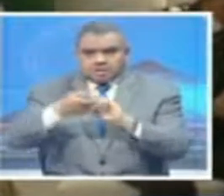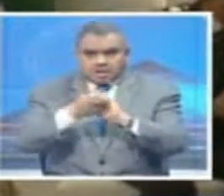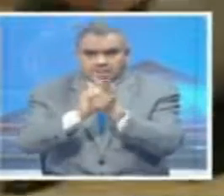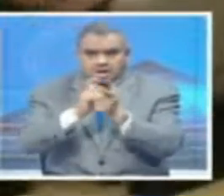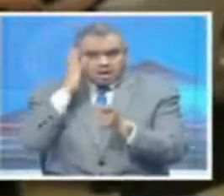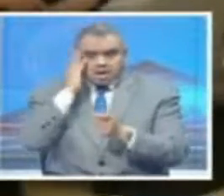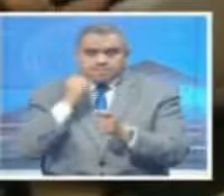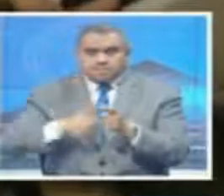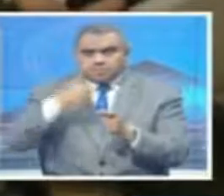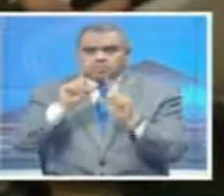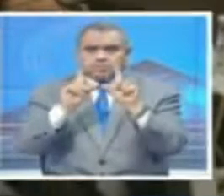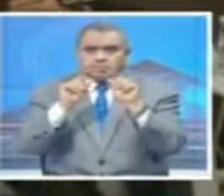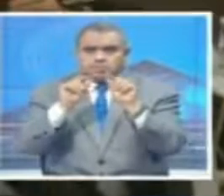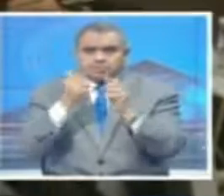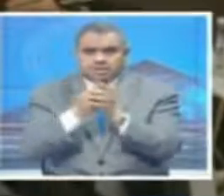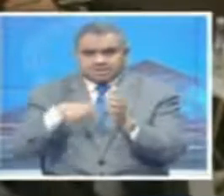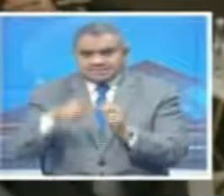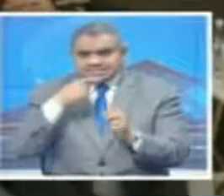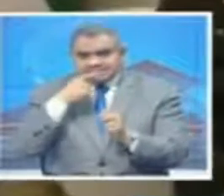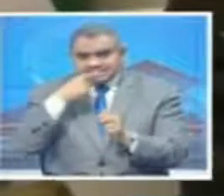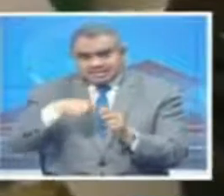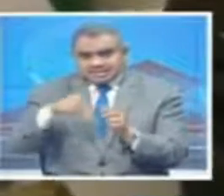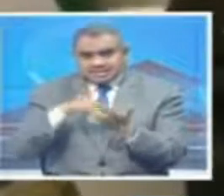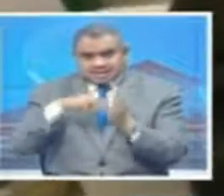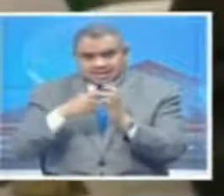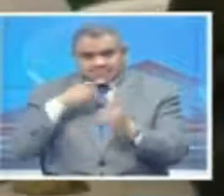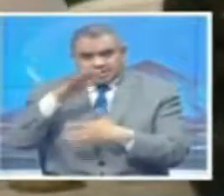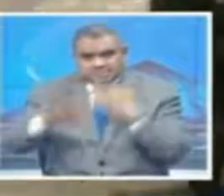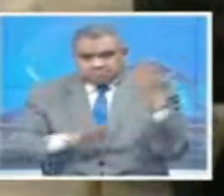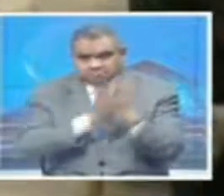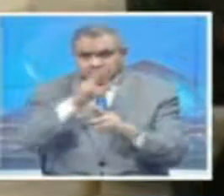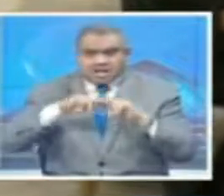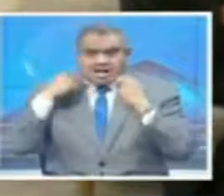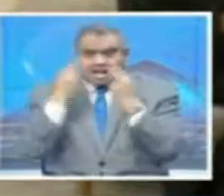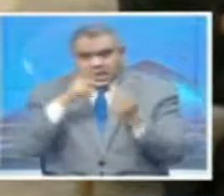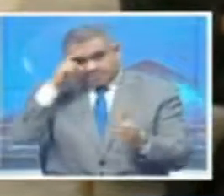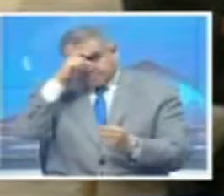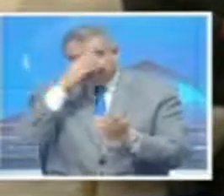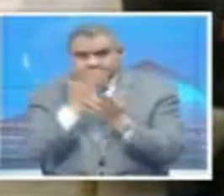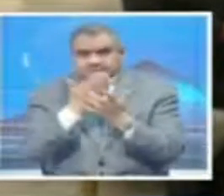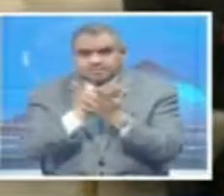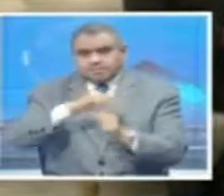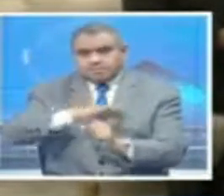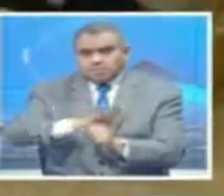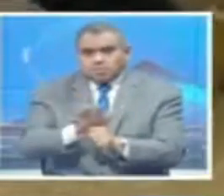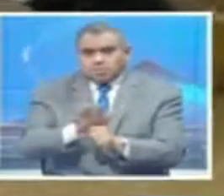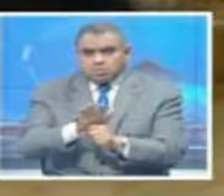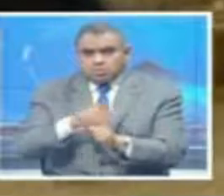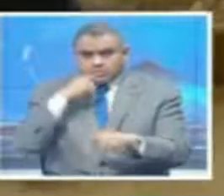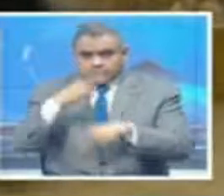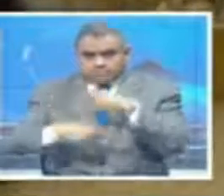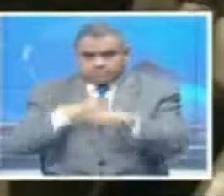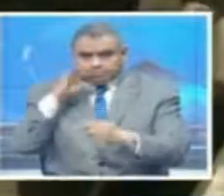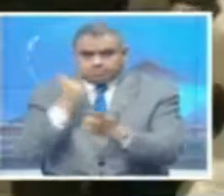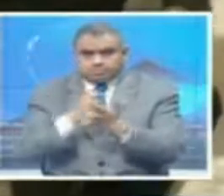آيدكس 2021 هذا العام رغم التحديات التي يشهدها العالم جراء جائحة كورونا. وجرى خلال